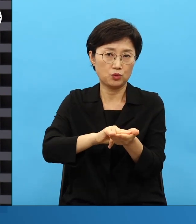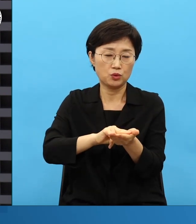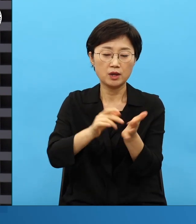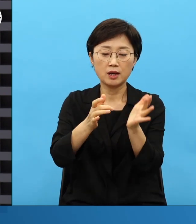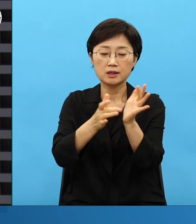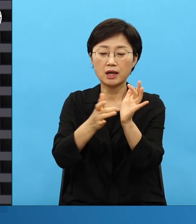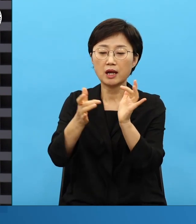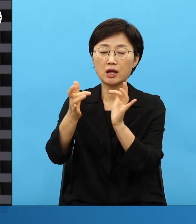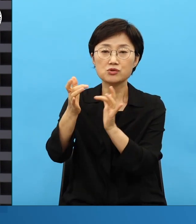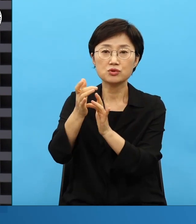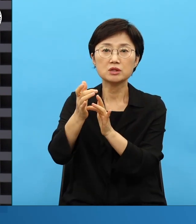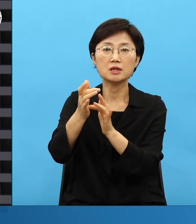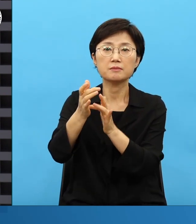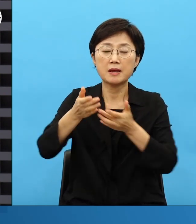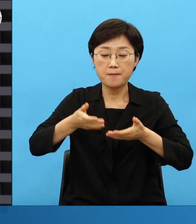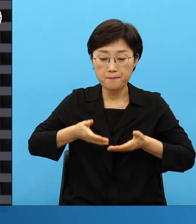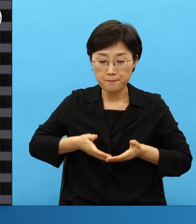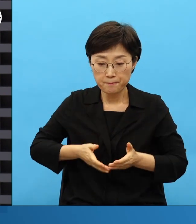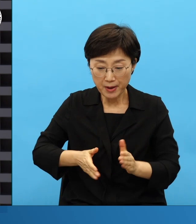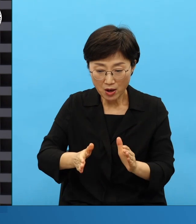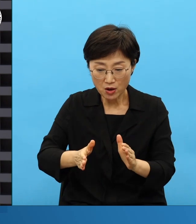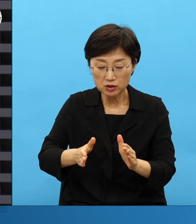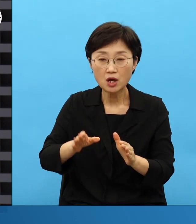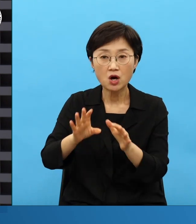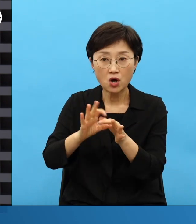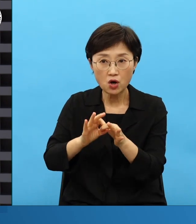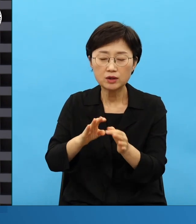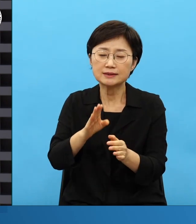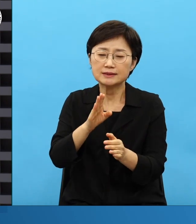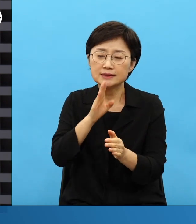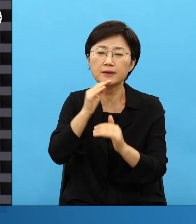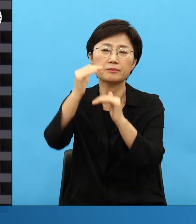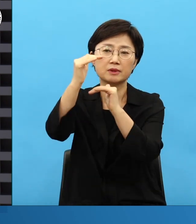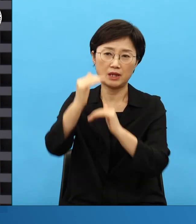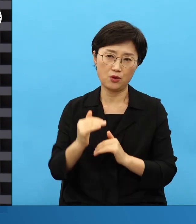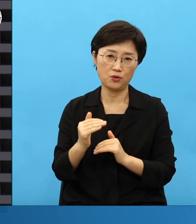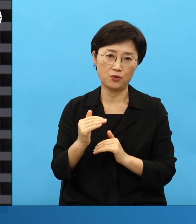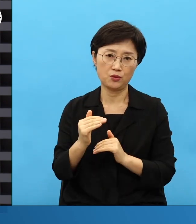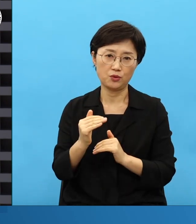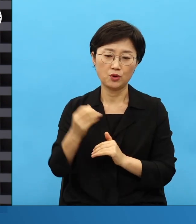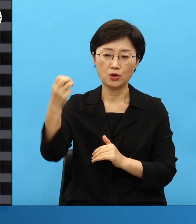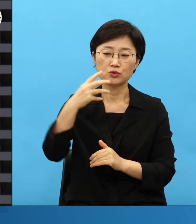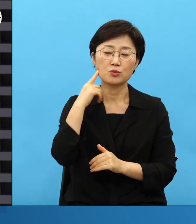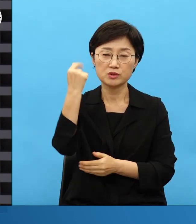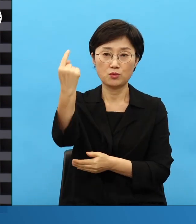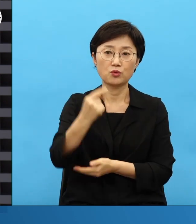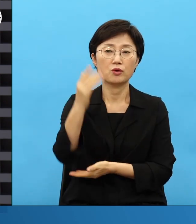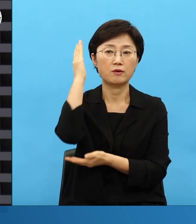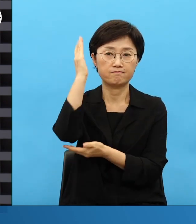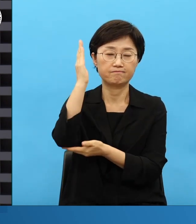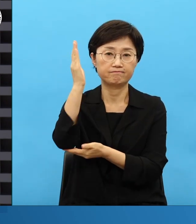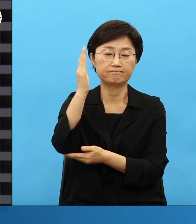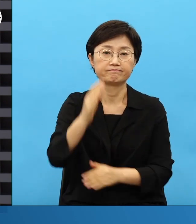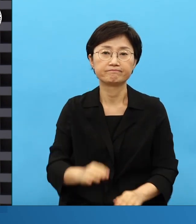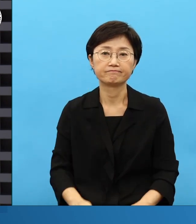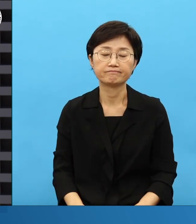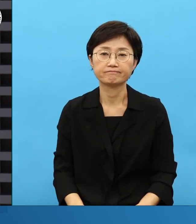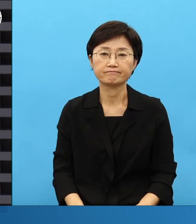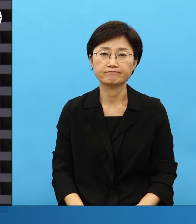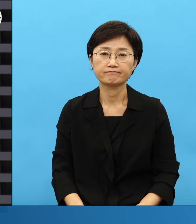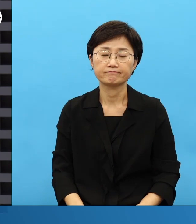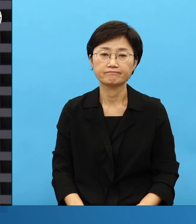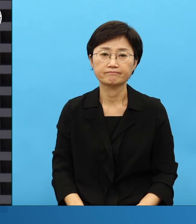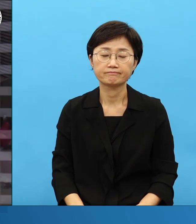제목으로 당회장 유한수 목사님께서 말씀 증거해 주셨습니다. After the praise of the David Choir, Reverend Yu Gang-soo will come out and give us a message entitled The True Content